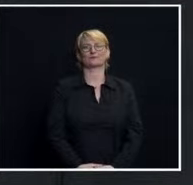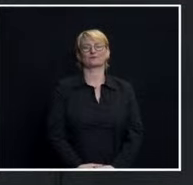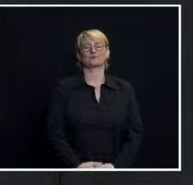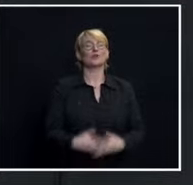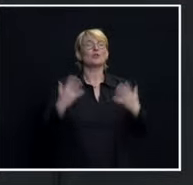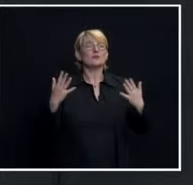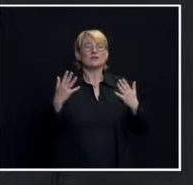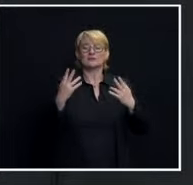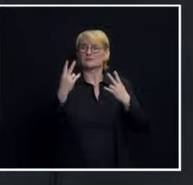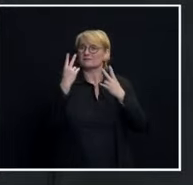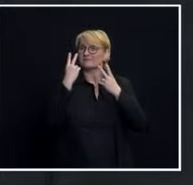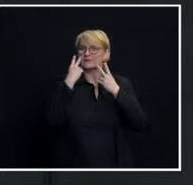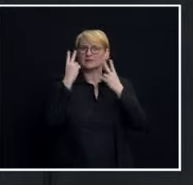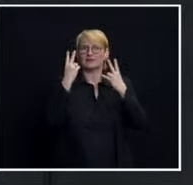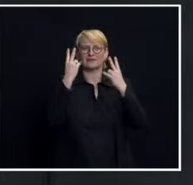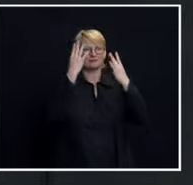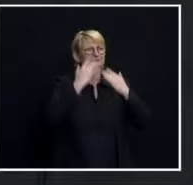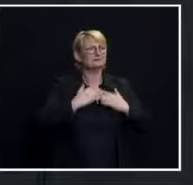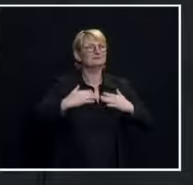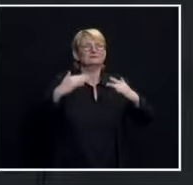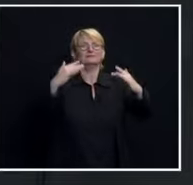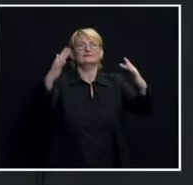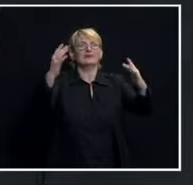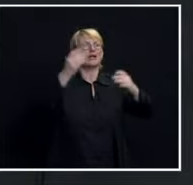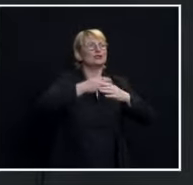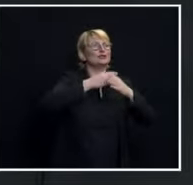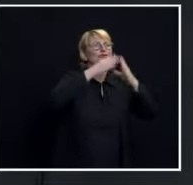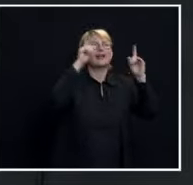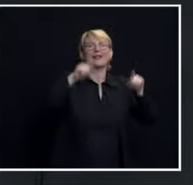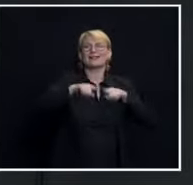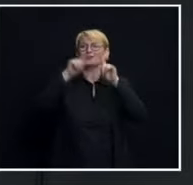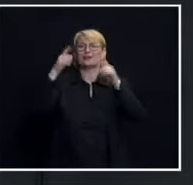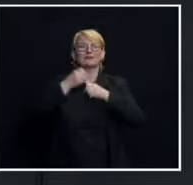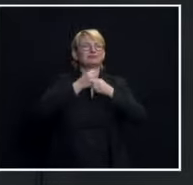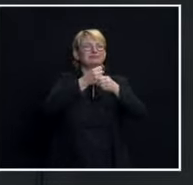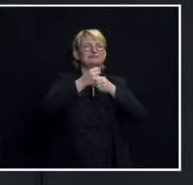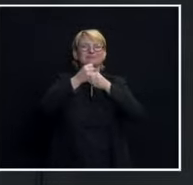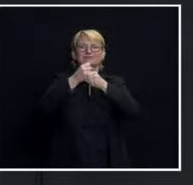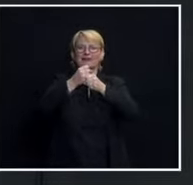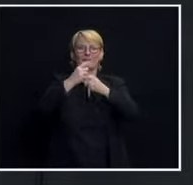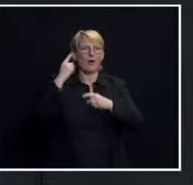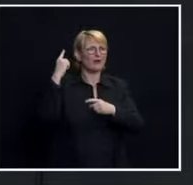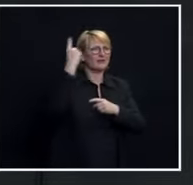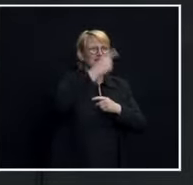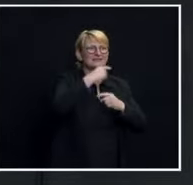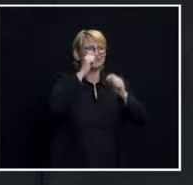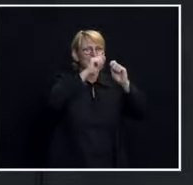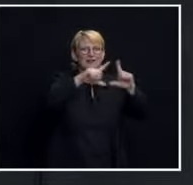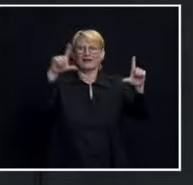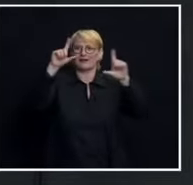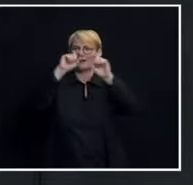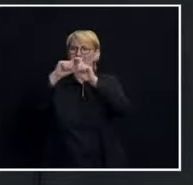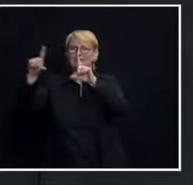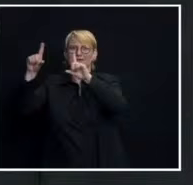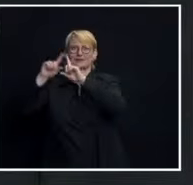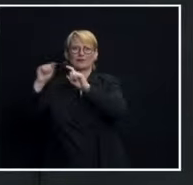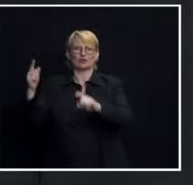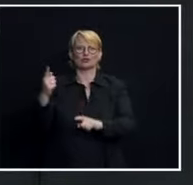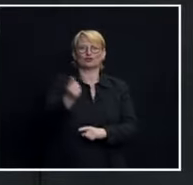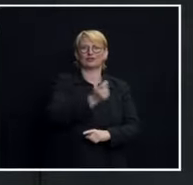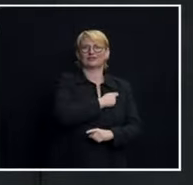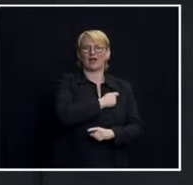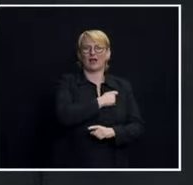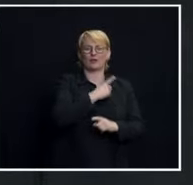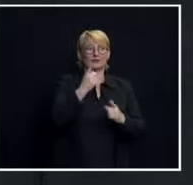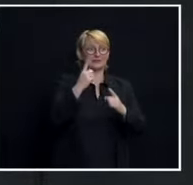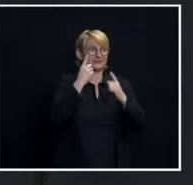Und man sieht eben ein Meer von Schildern, aber eben auch ein Meer von Gesichtern, von Schicksalen. Und ich